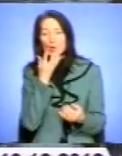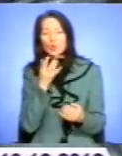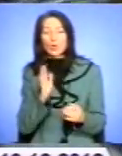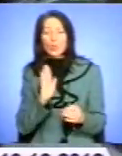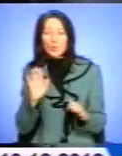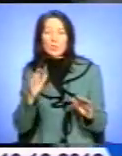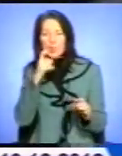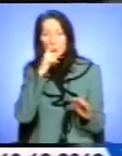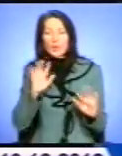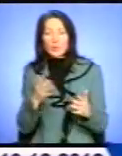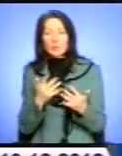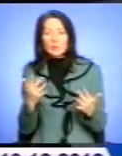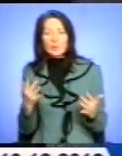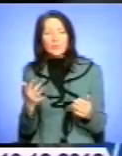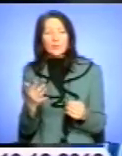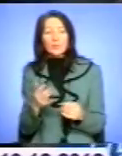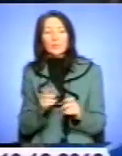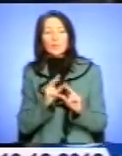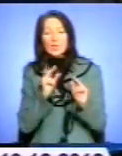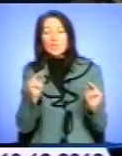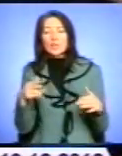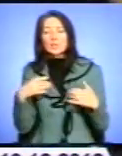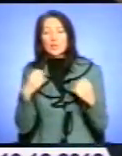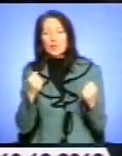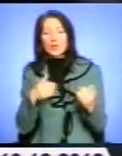моменти були. Чекаю здоров'я своїм